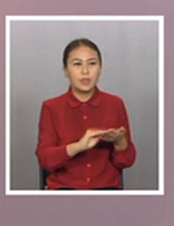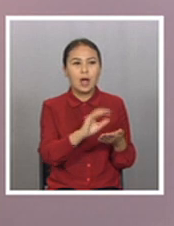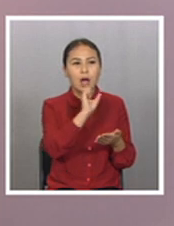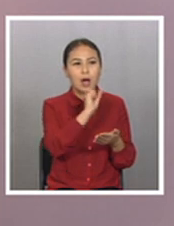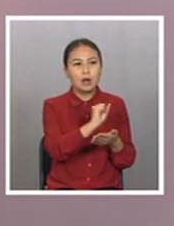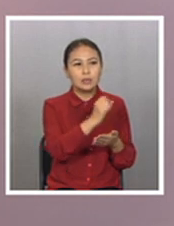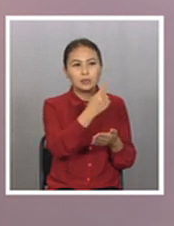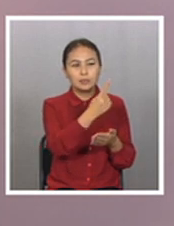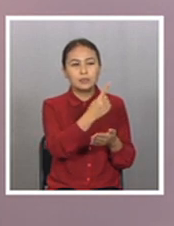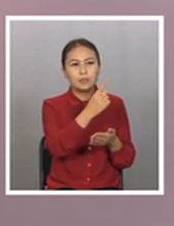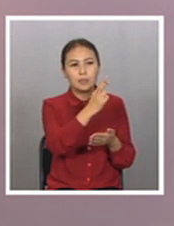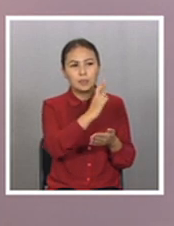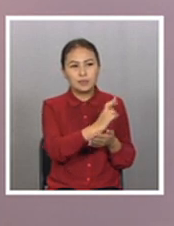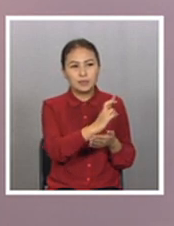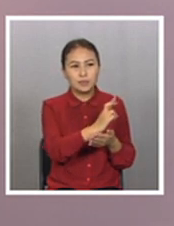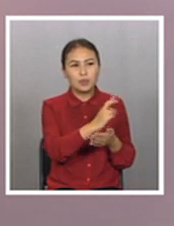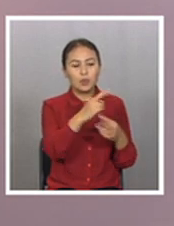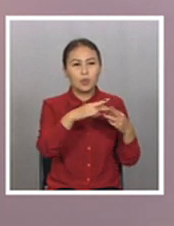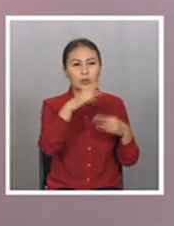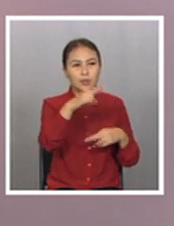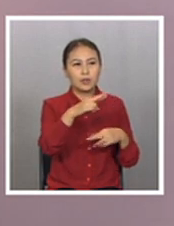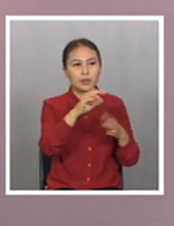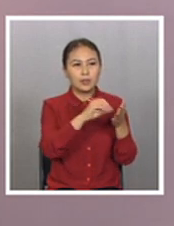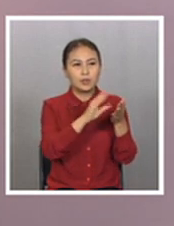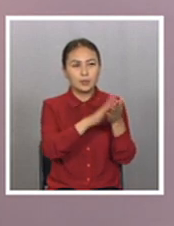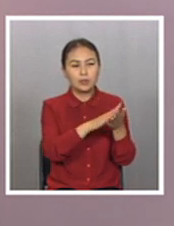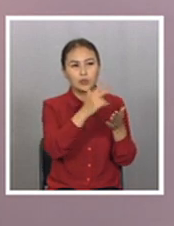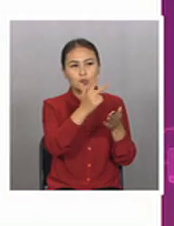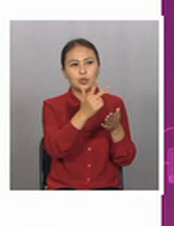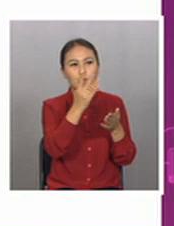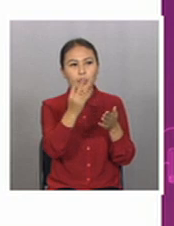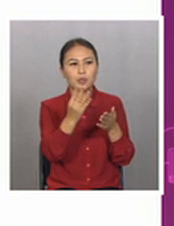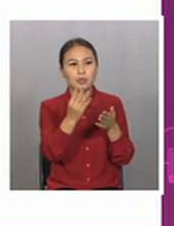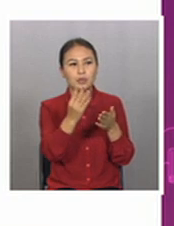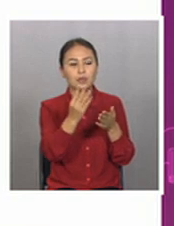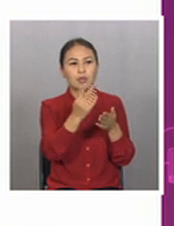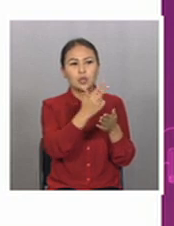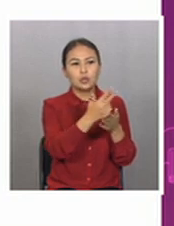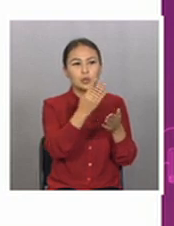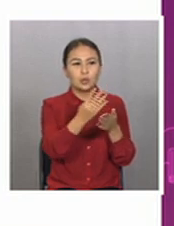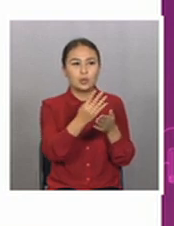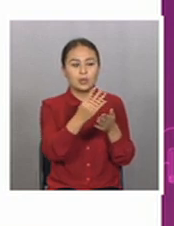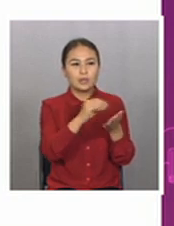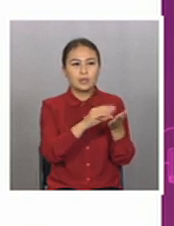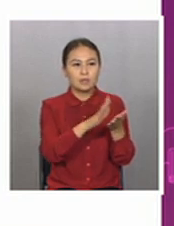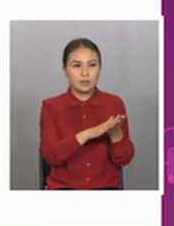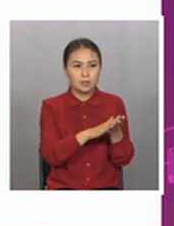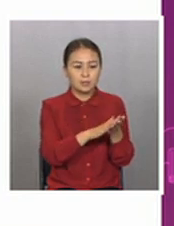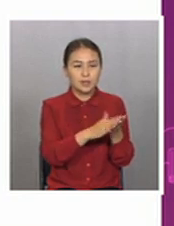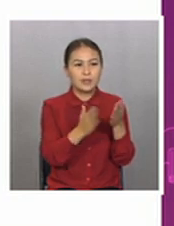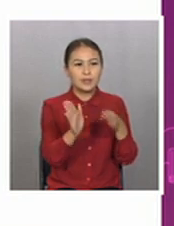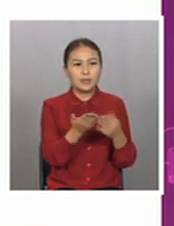жиынына, В жиынына ортақ элемент 3, 4. 3, 4 цифрлары.